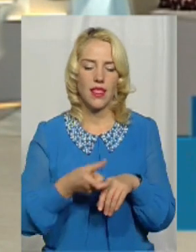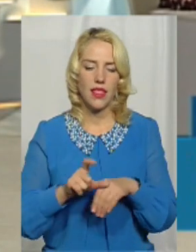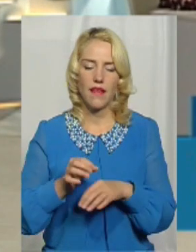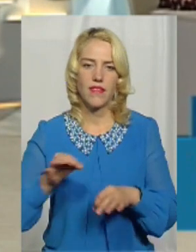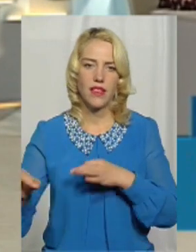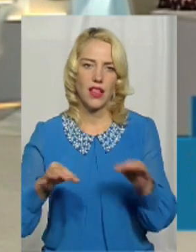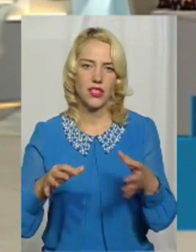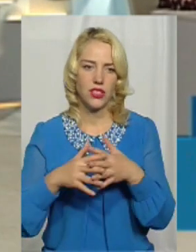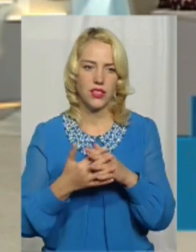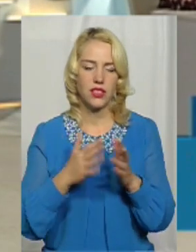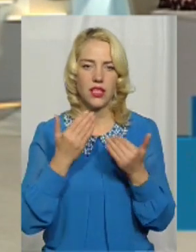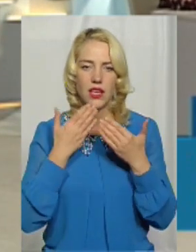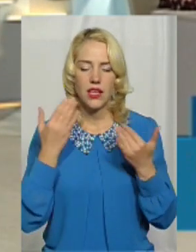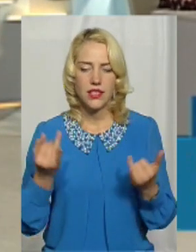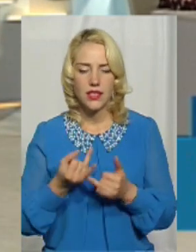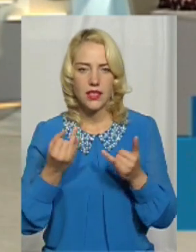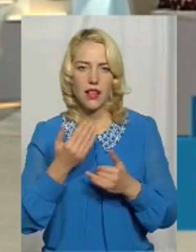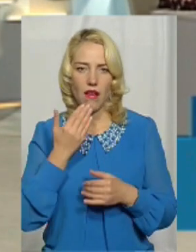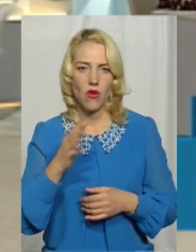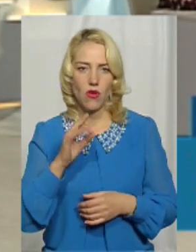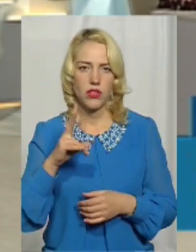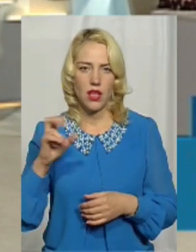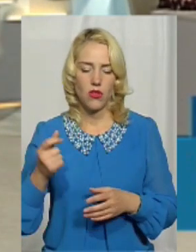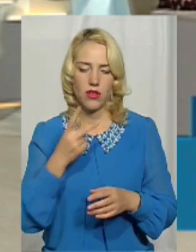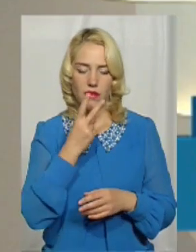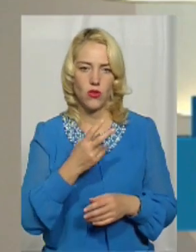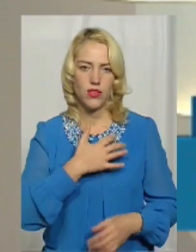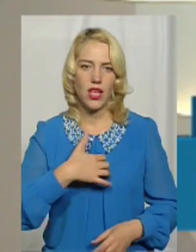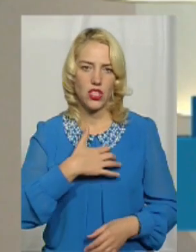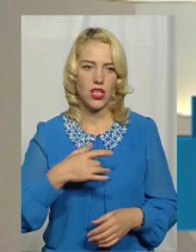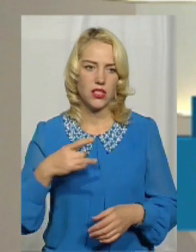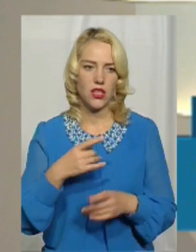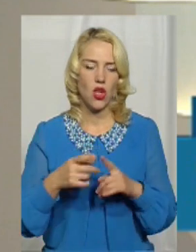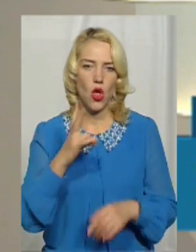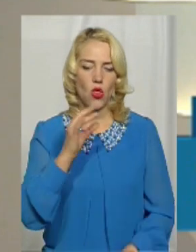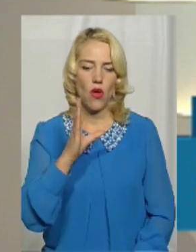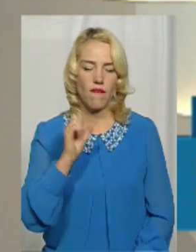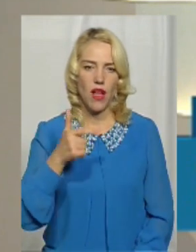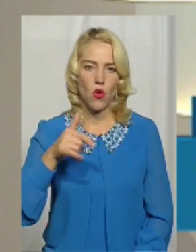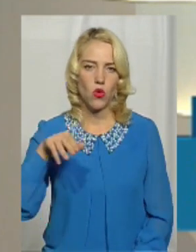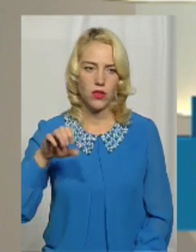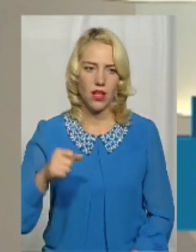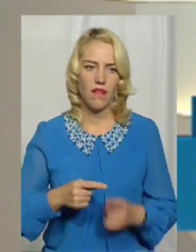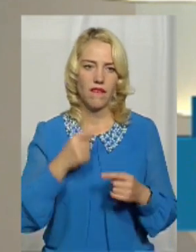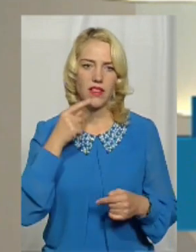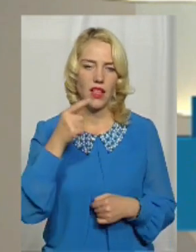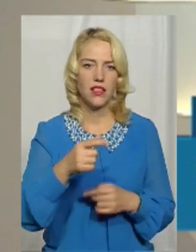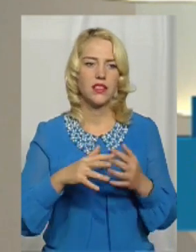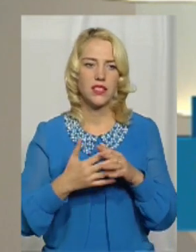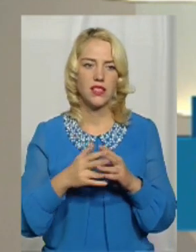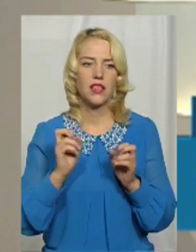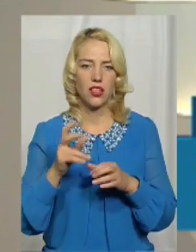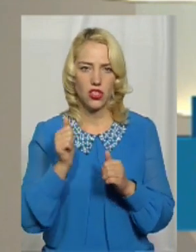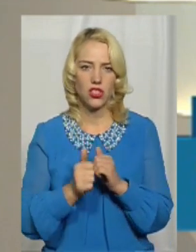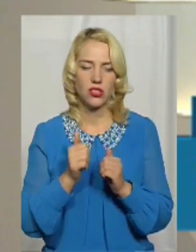сіл? Пані Оксано, цікаво, дивлюсь, в Дерожнянському районі Нова Гута – віддалене село, так, інші віддалені. Наскільки